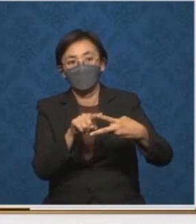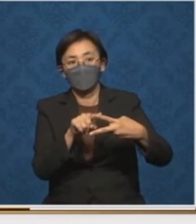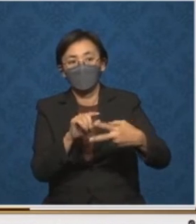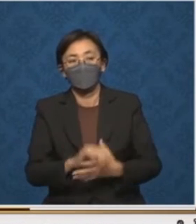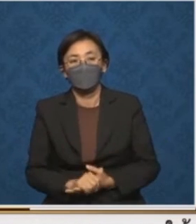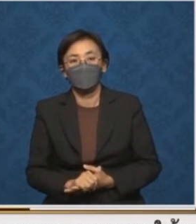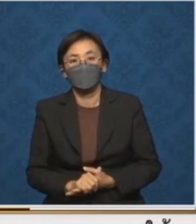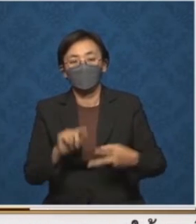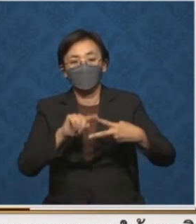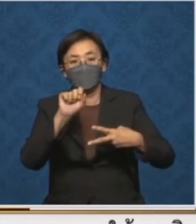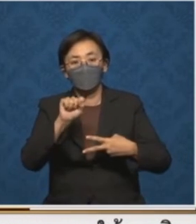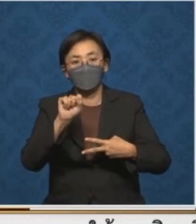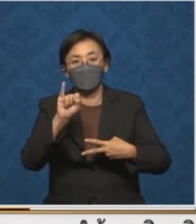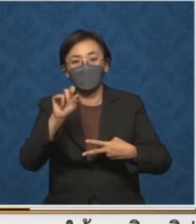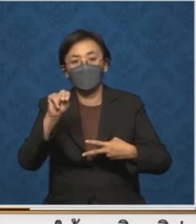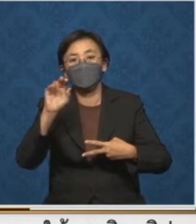่ฮะ